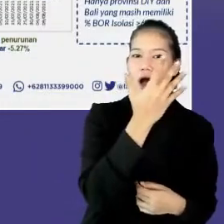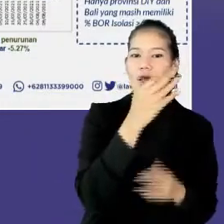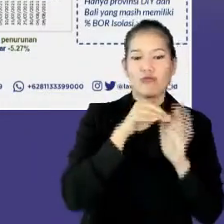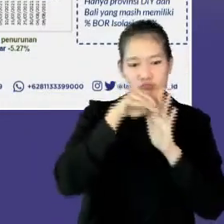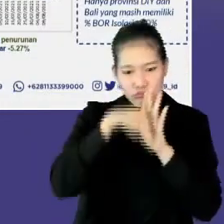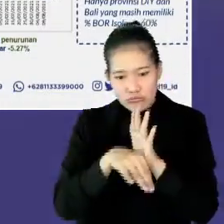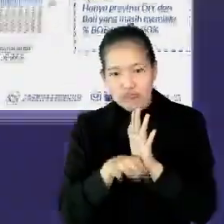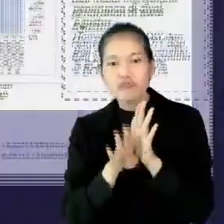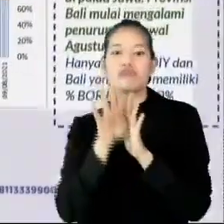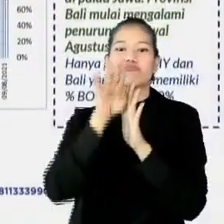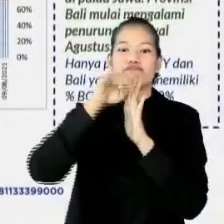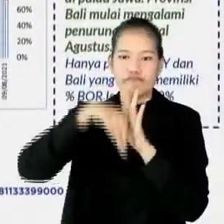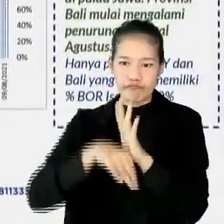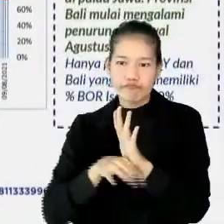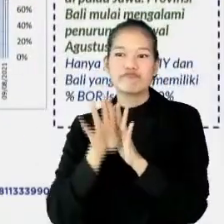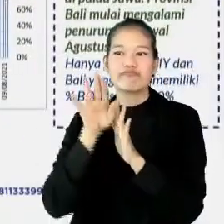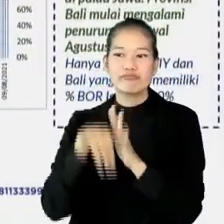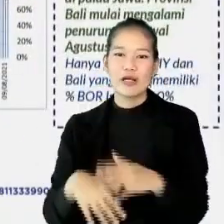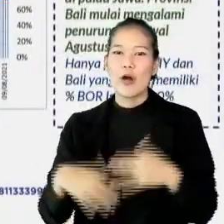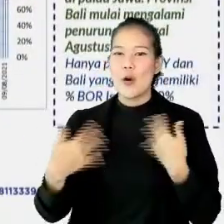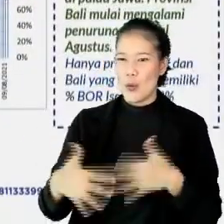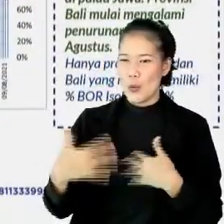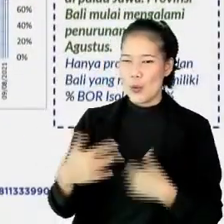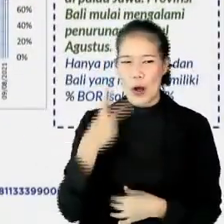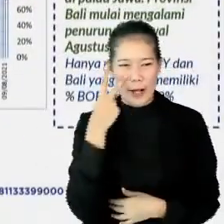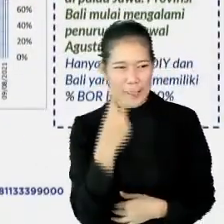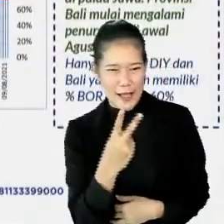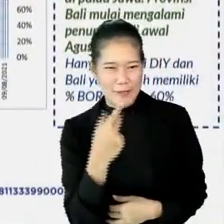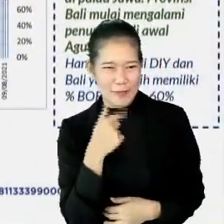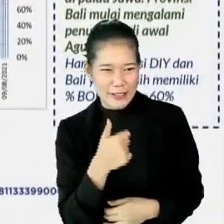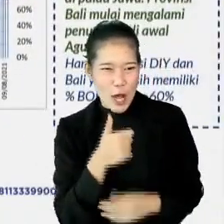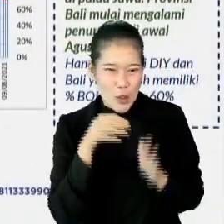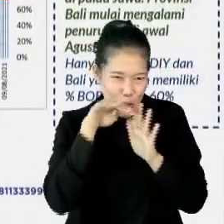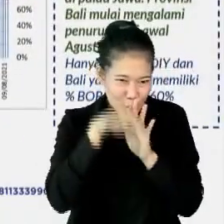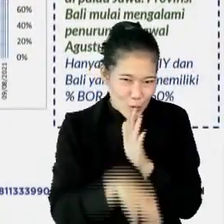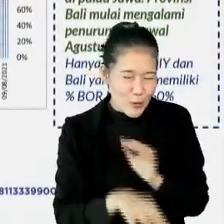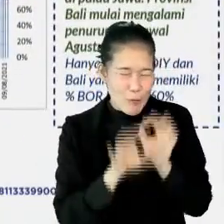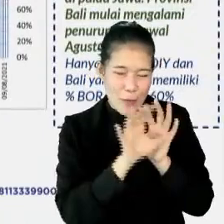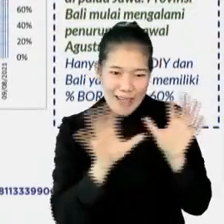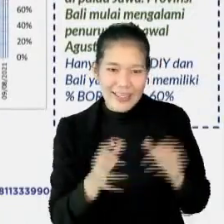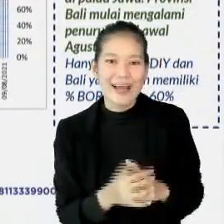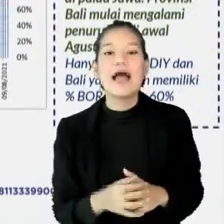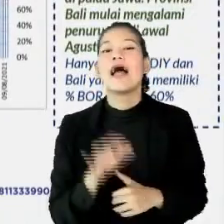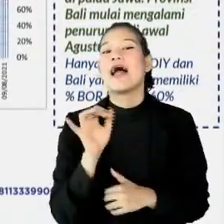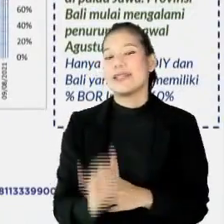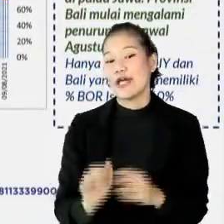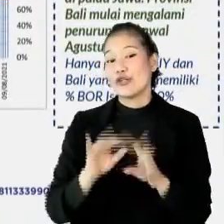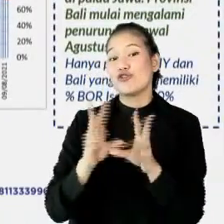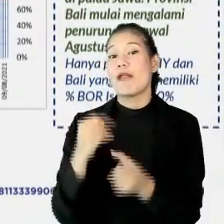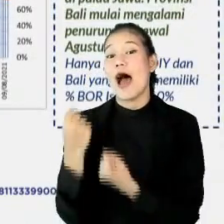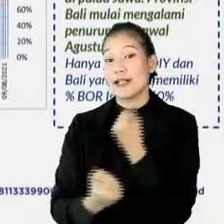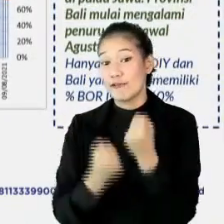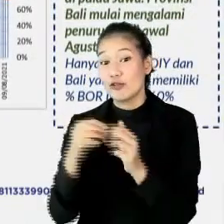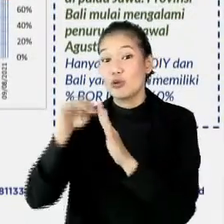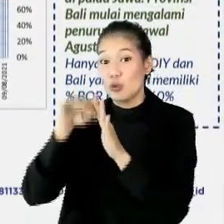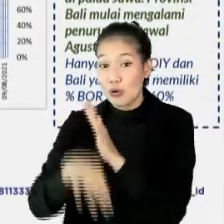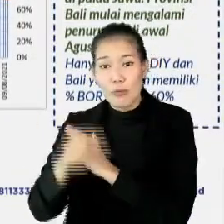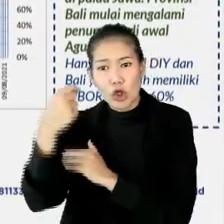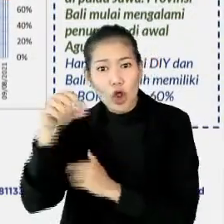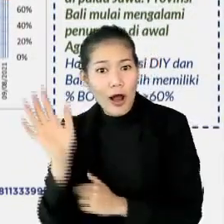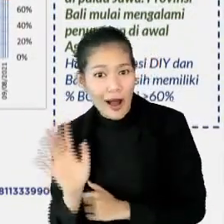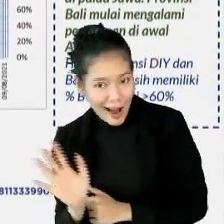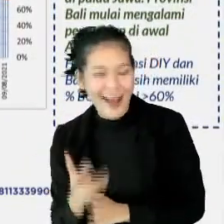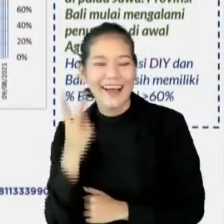puncak turun. Gambarannya semua manis nih kelihatannya. Semuanya betul. Berarti yang kita bilang jumlah kasus aktifnya turun, beneran turun nggak